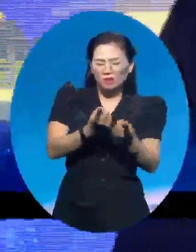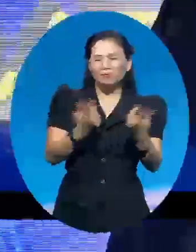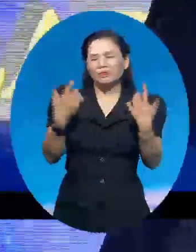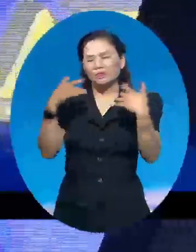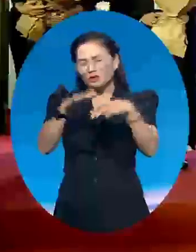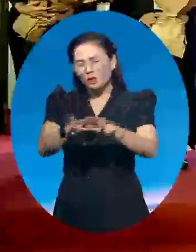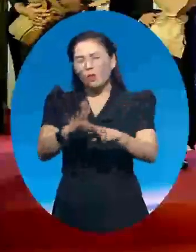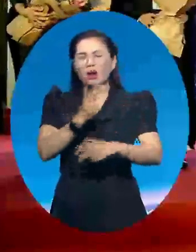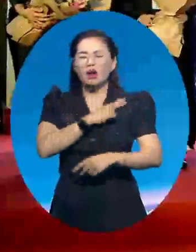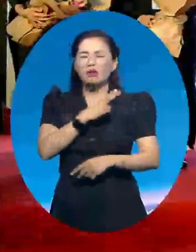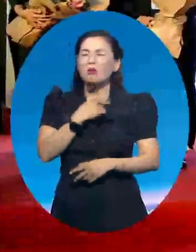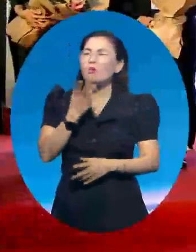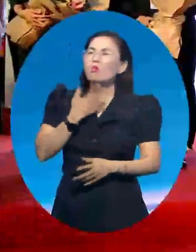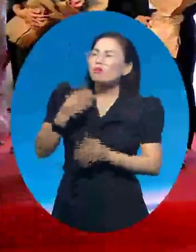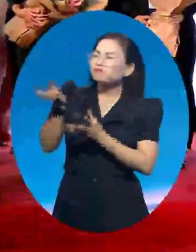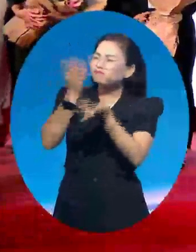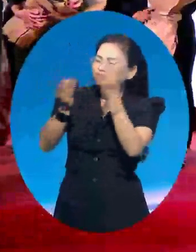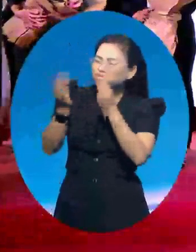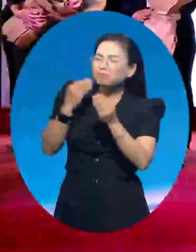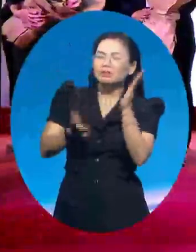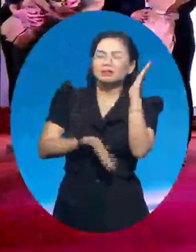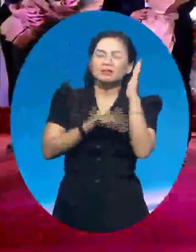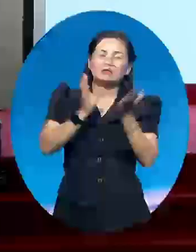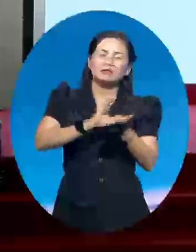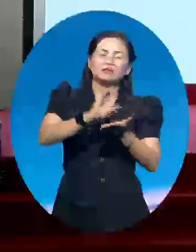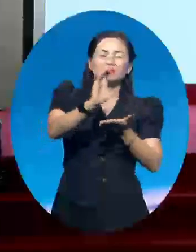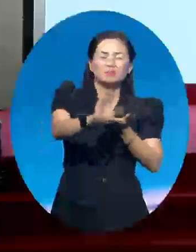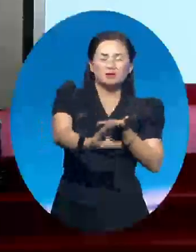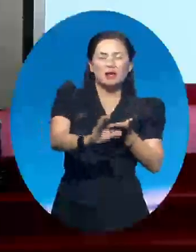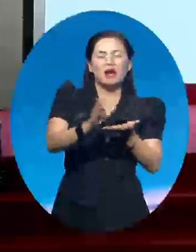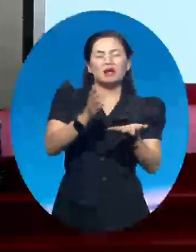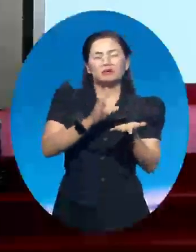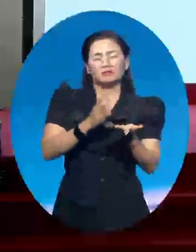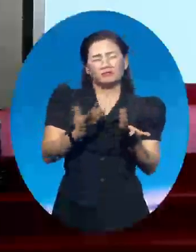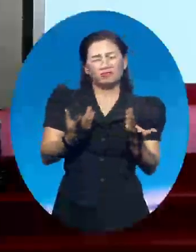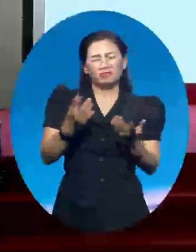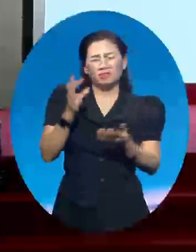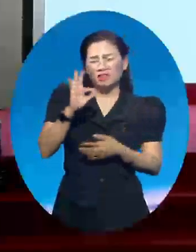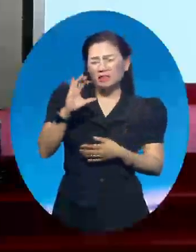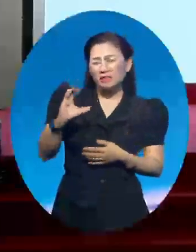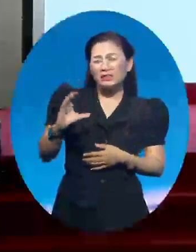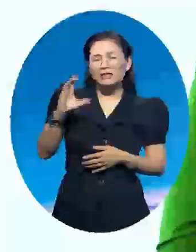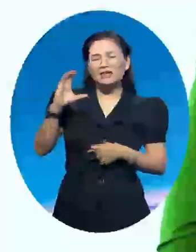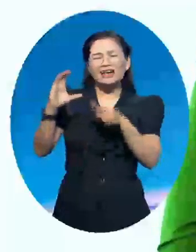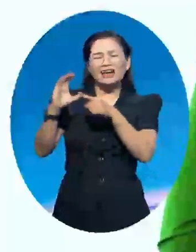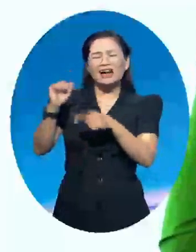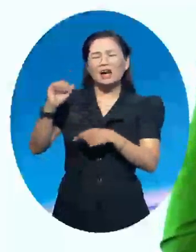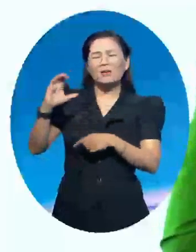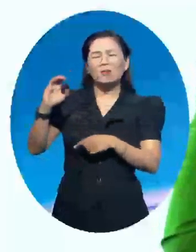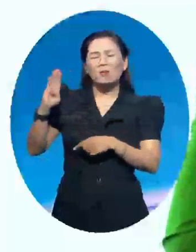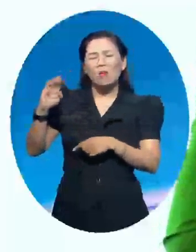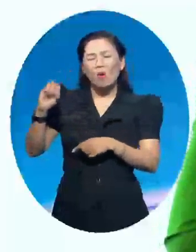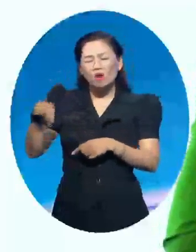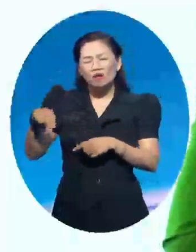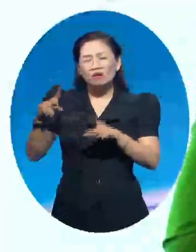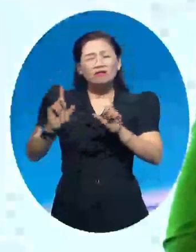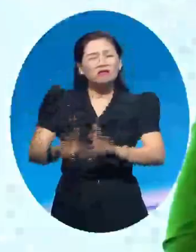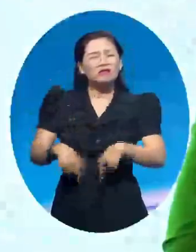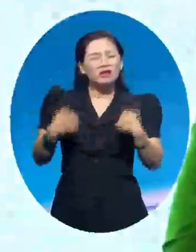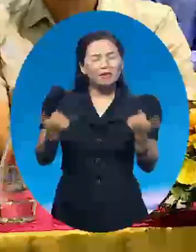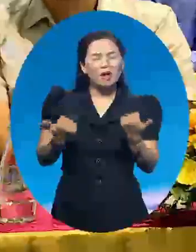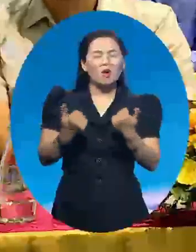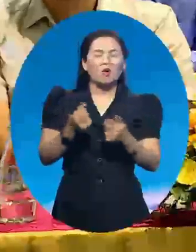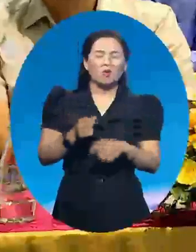cá nhân ở Việt Nam về cách thức xây dựng dự án tín chỉ carbon, cách thức đăng ký, kiểm định, xác nhận cùng các cơ chế trao đổi, đền